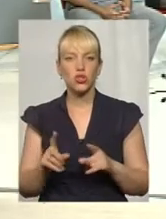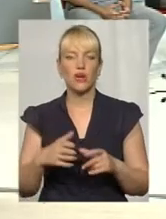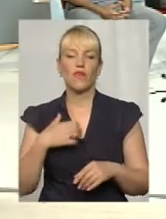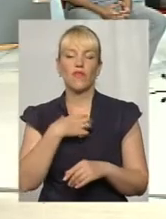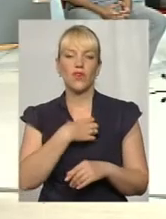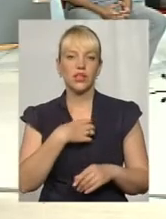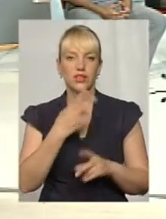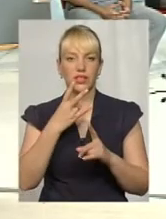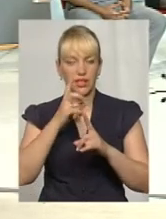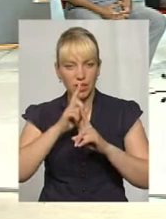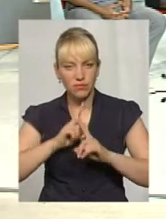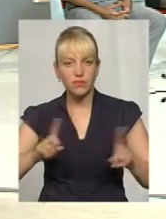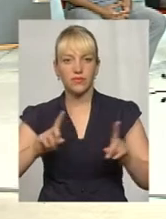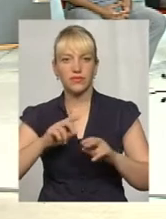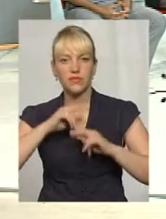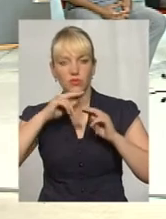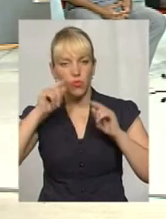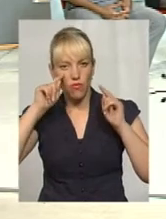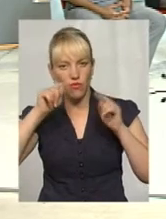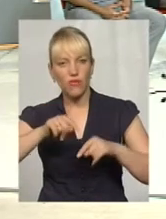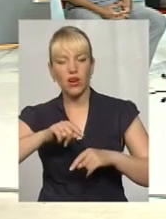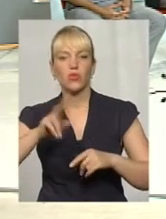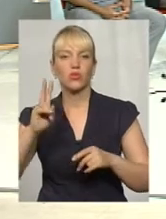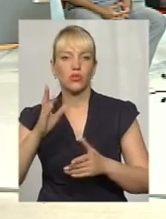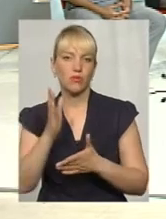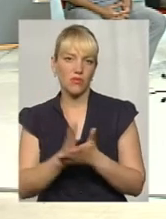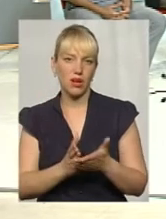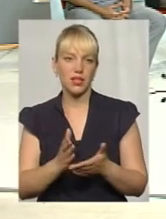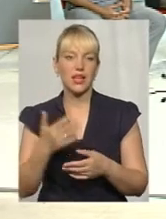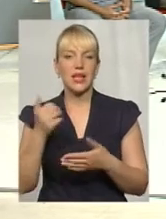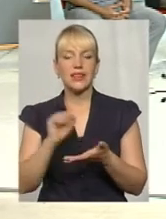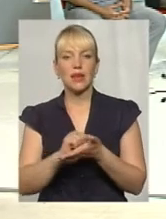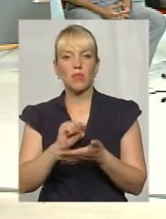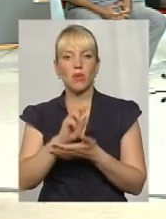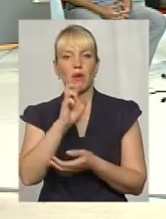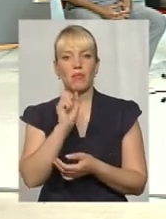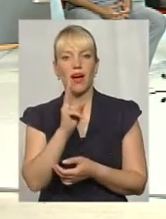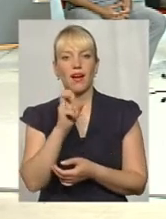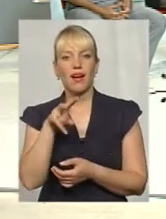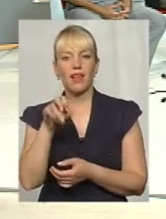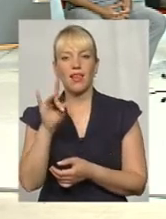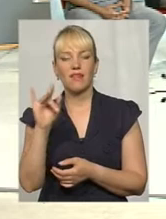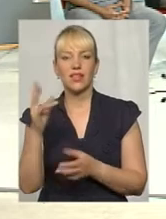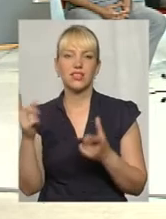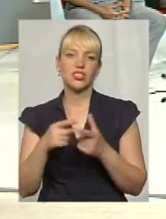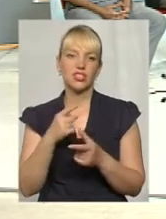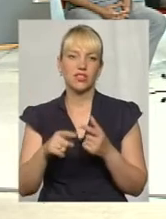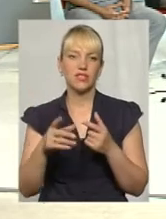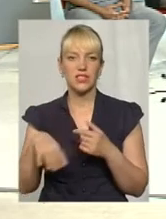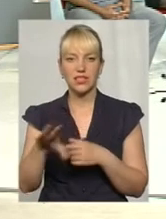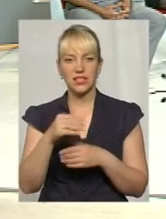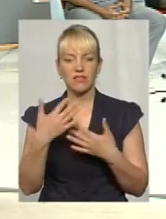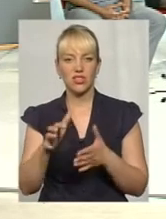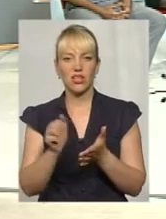особливо звернути зараз увагу тим, хто вже має диплом бакалавра? Чи в нас ще є термін? Чи всі вже отримали той